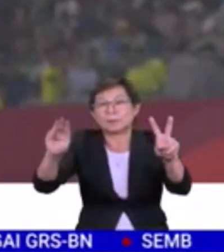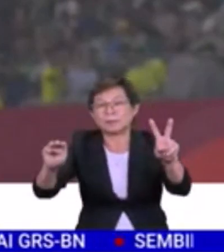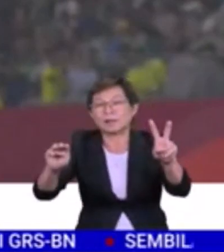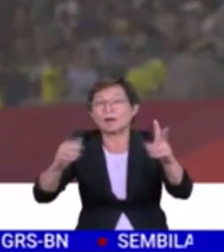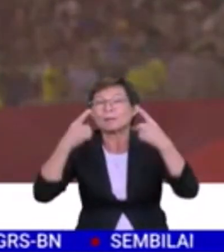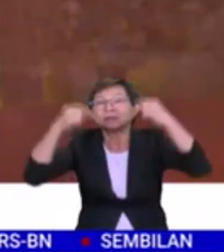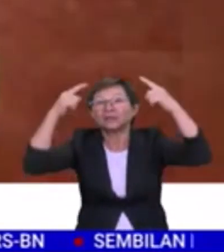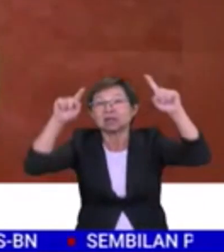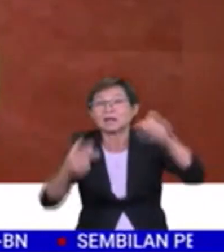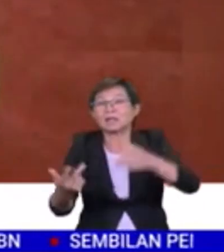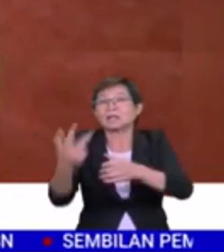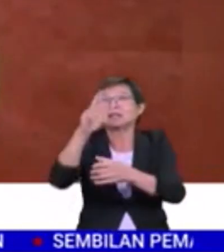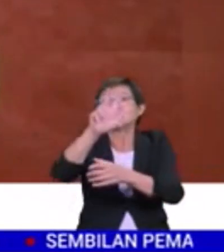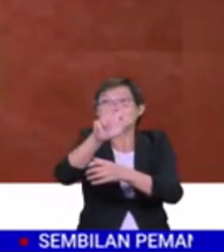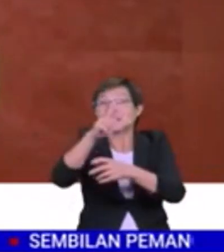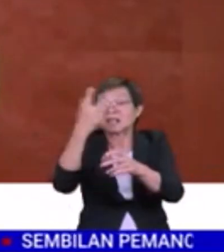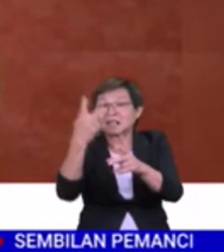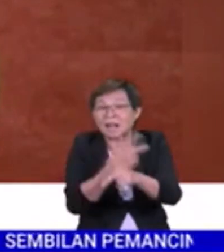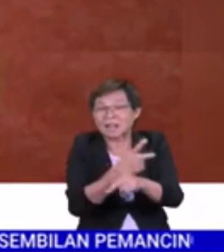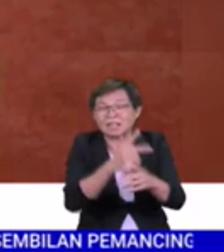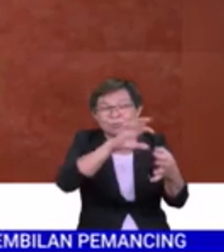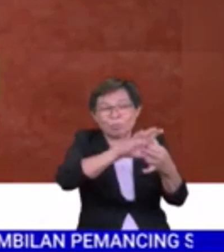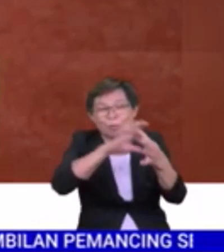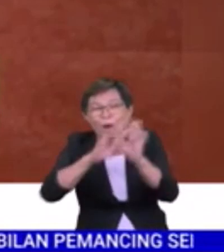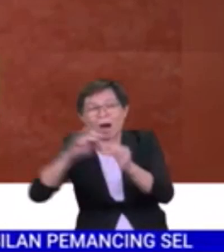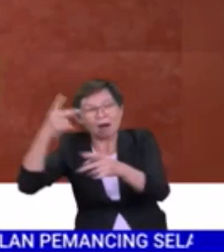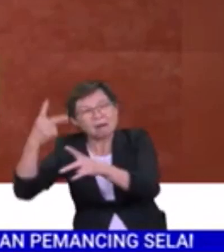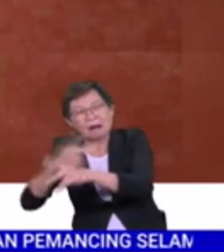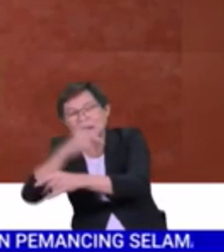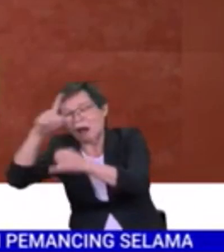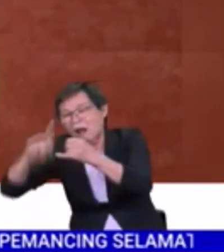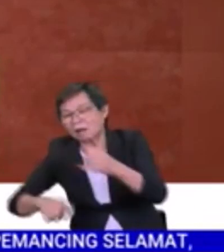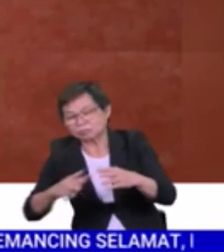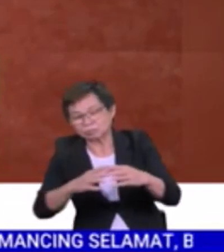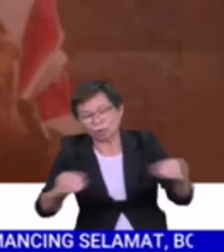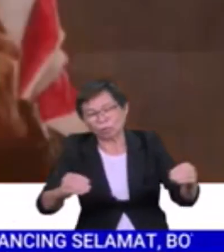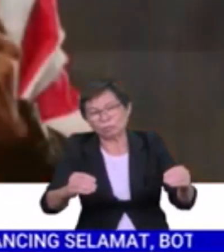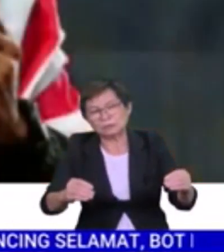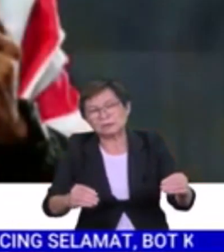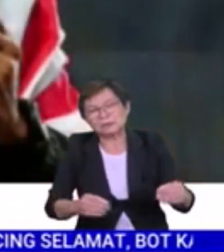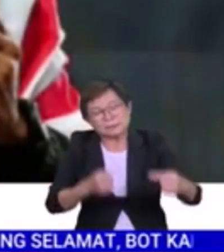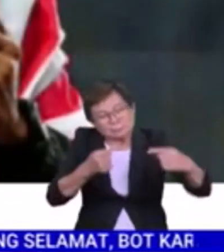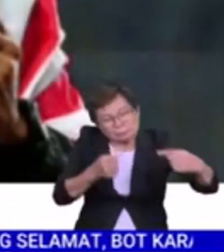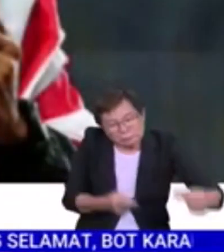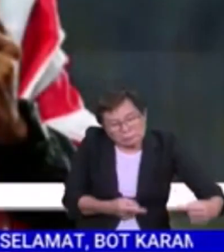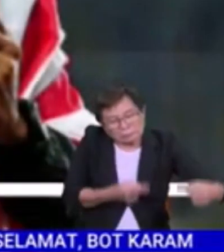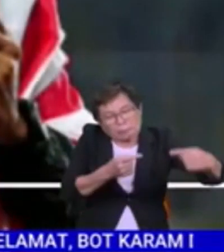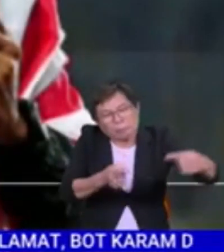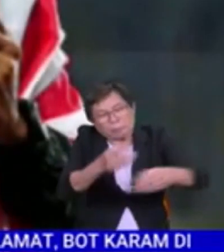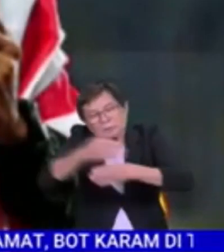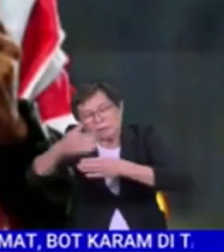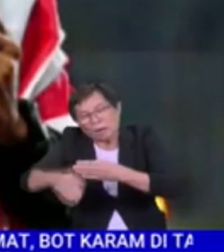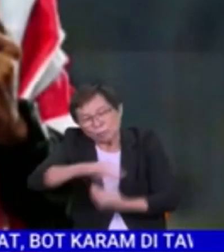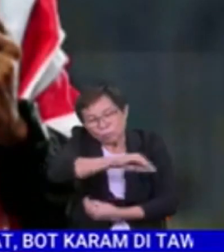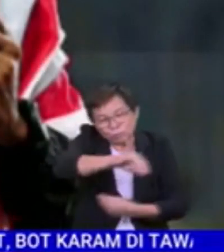berjaya beraksi 3 kali di pentas Olimpik dengan kali terakhir di Tokyo, namun perjuangannya tamat seawal